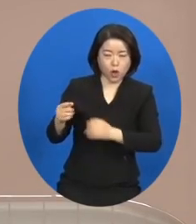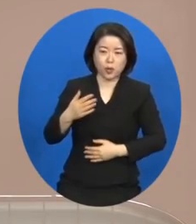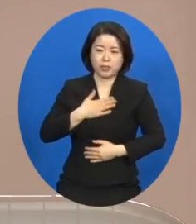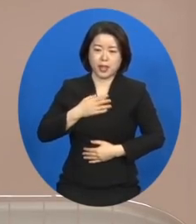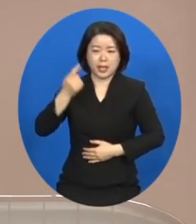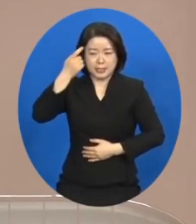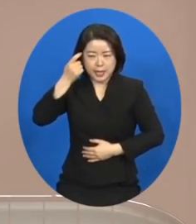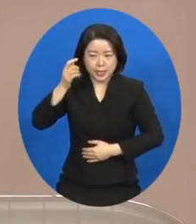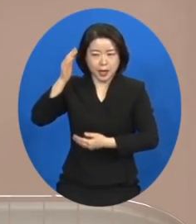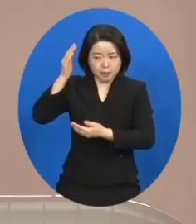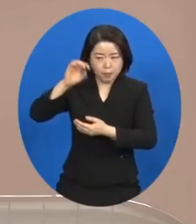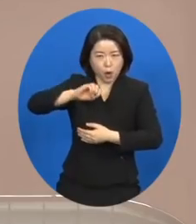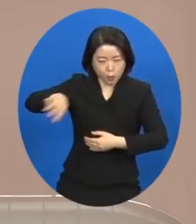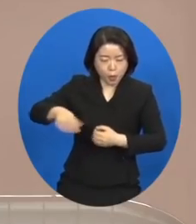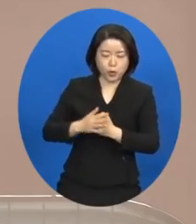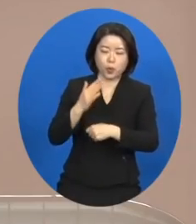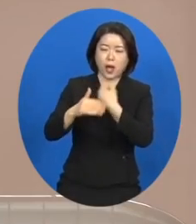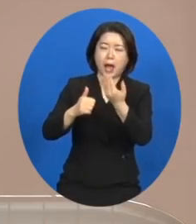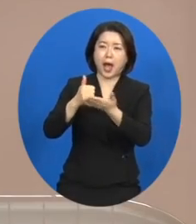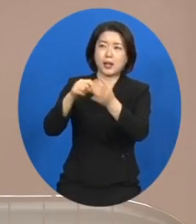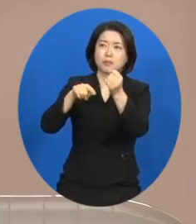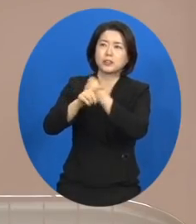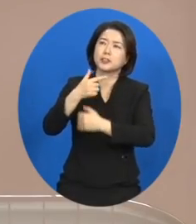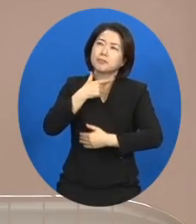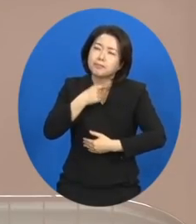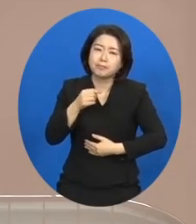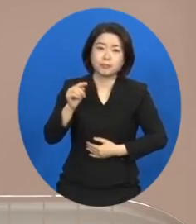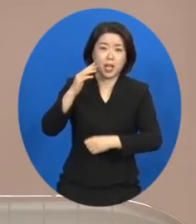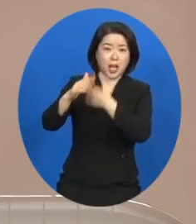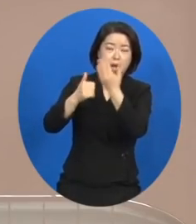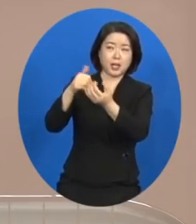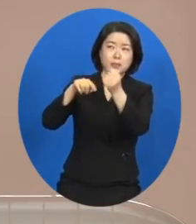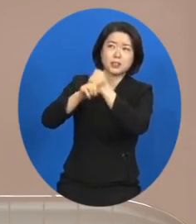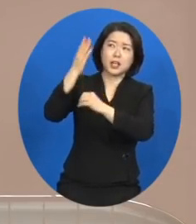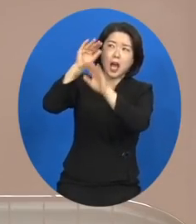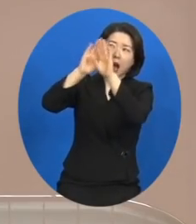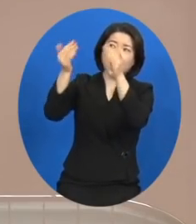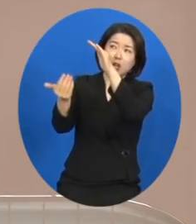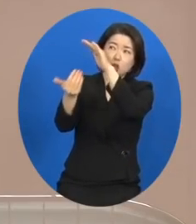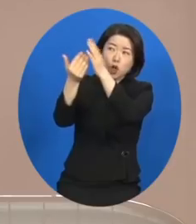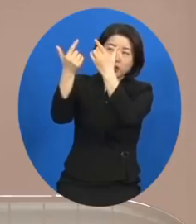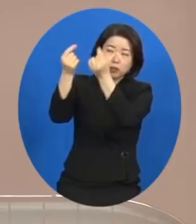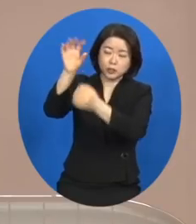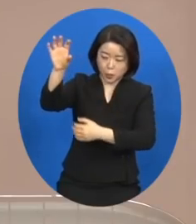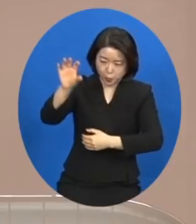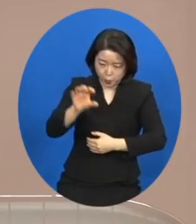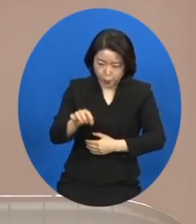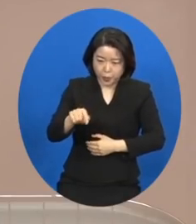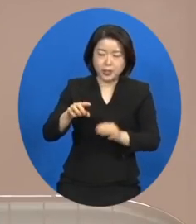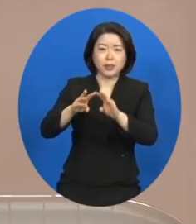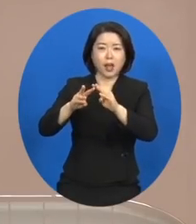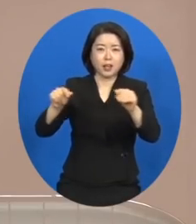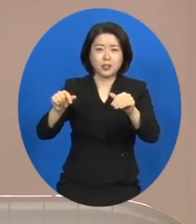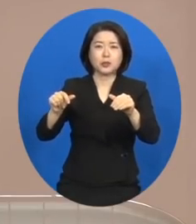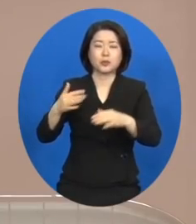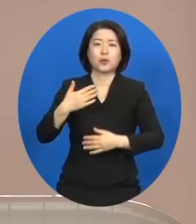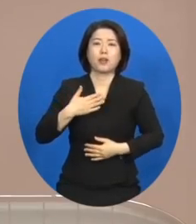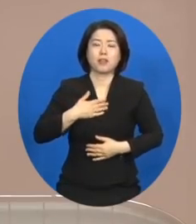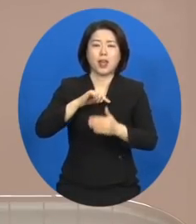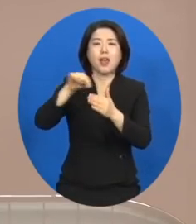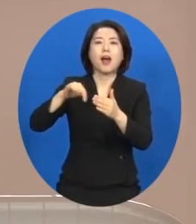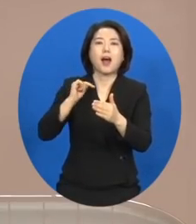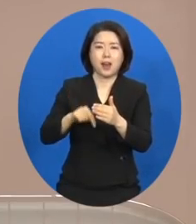꺾고 하나님의 뜻을 구하며 하나님의 뜻이 하늘에서 이루어진 것처럼 이 땅에서도 또한 내